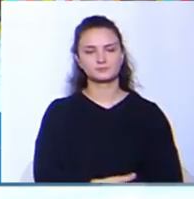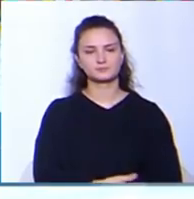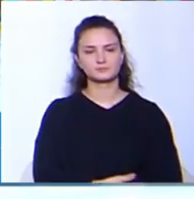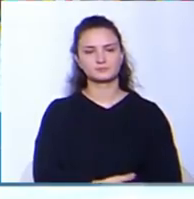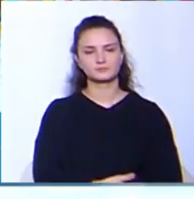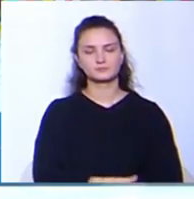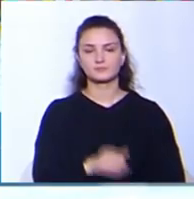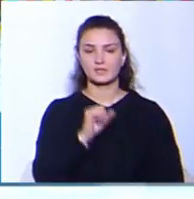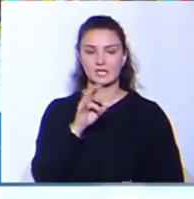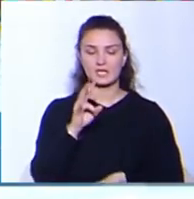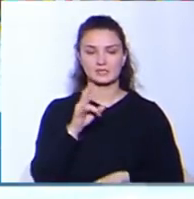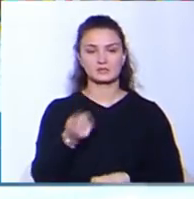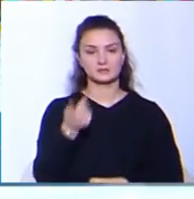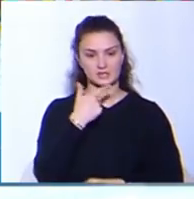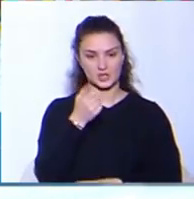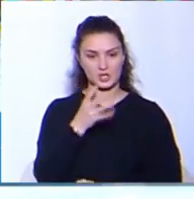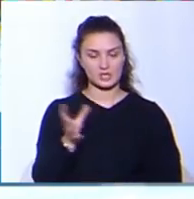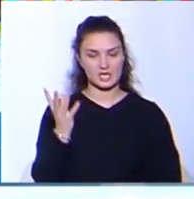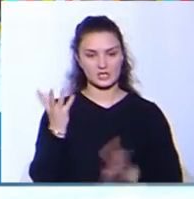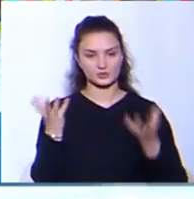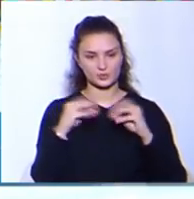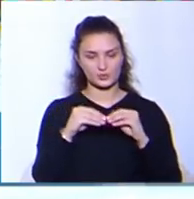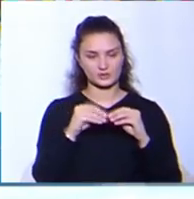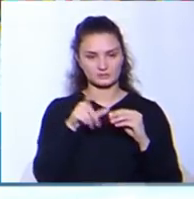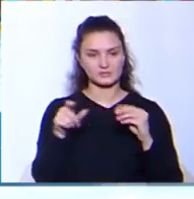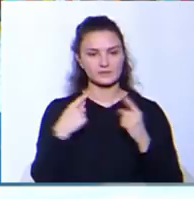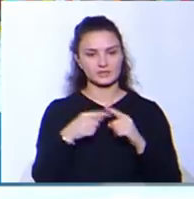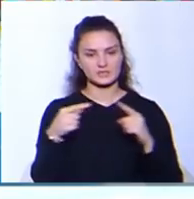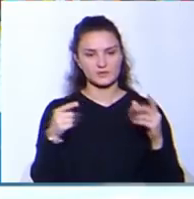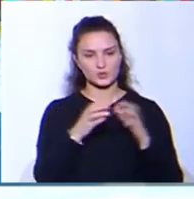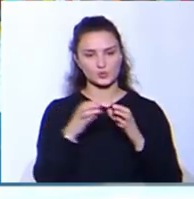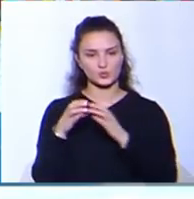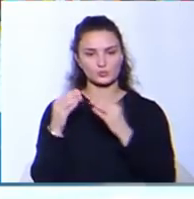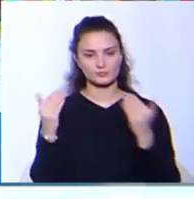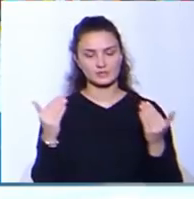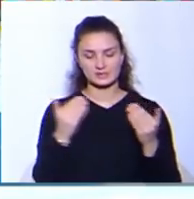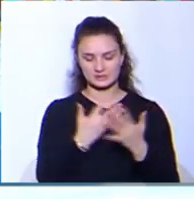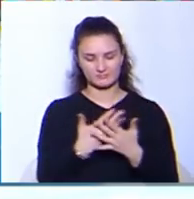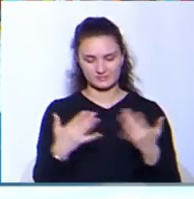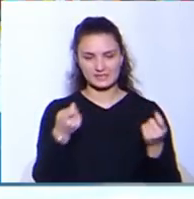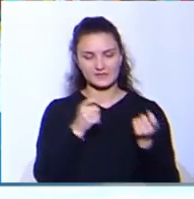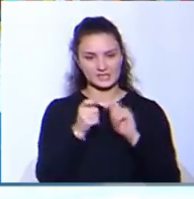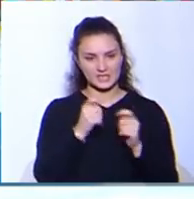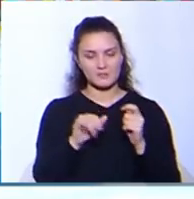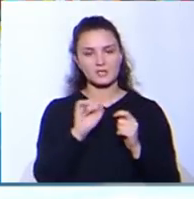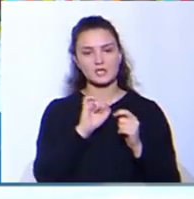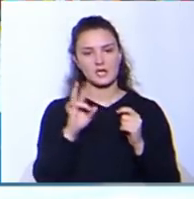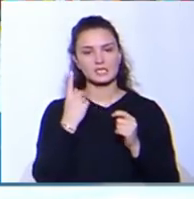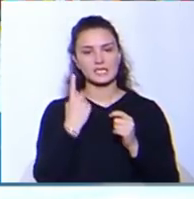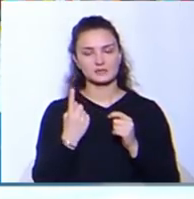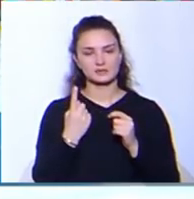რომ ან ერთდროულად მოიხმარს ადამიანი სხვადასხვა ჯგუფის ნივთიერებებს, ან